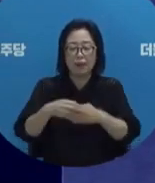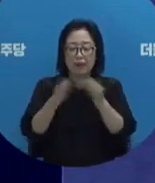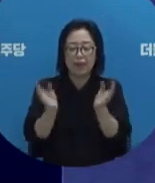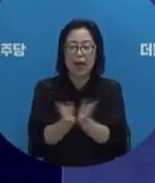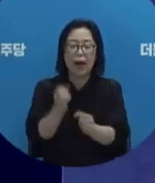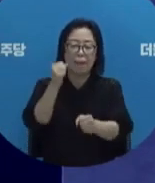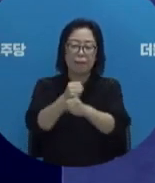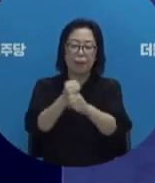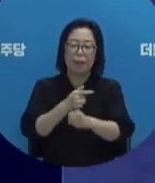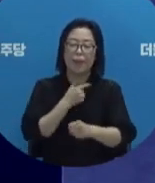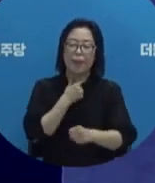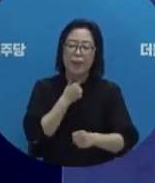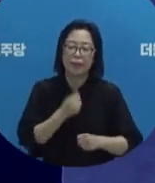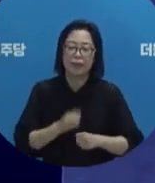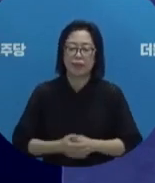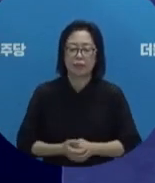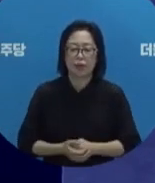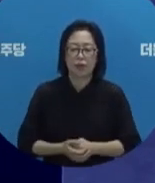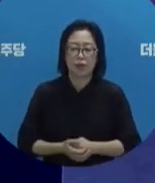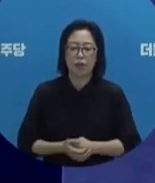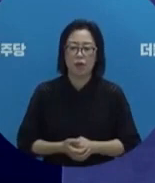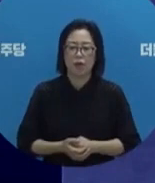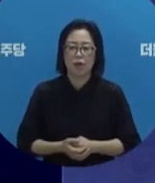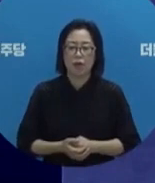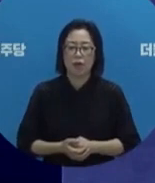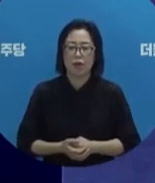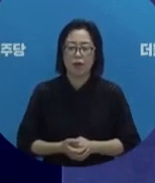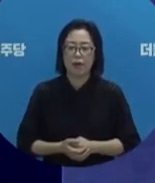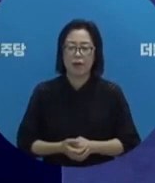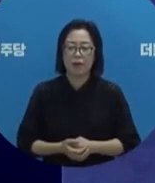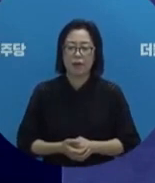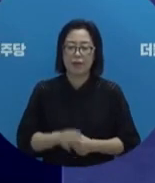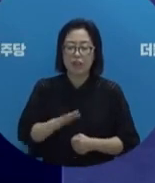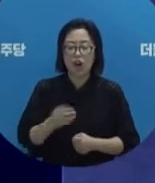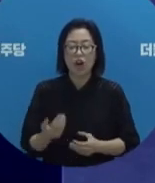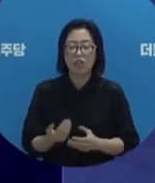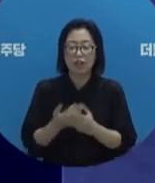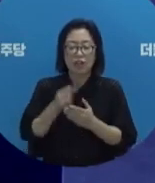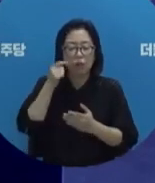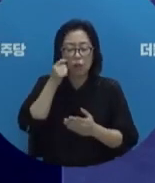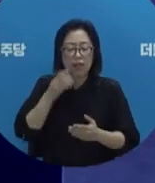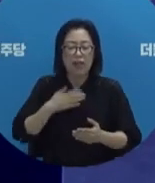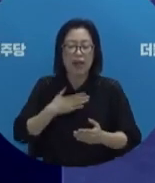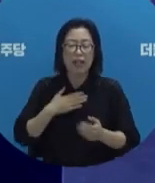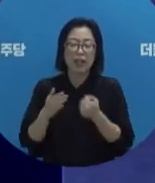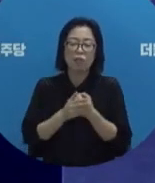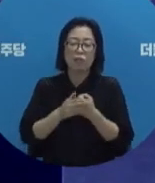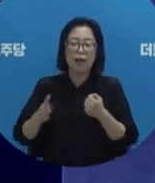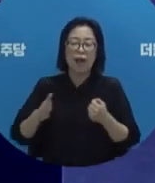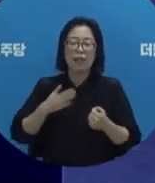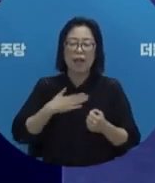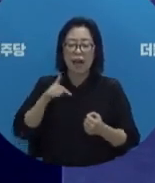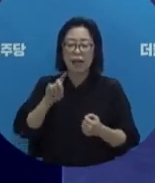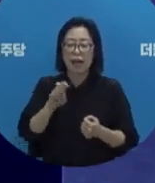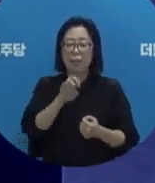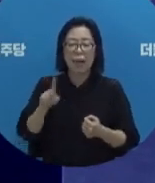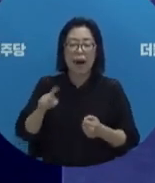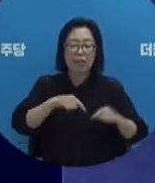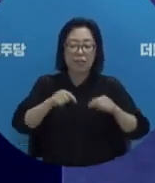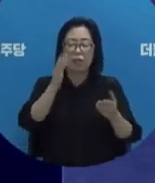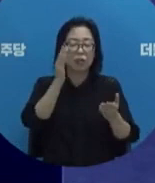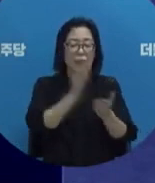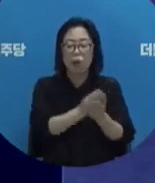만들겠습니다 계파 정치 로 성장하지 않은 저 이재명 이기 때문에 계파 정치가 아닌